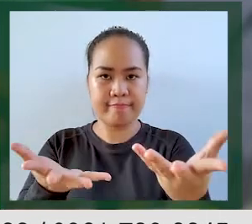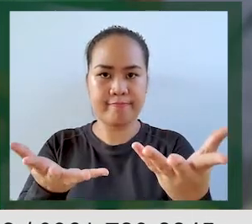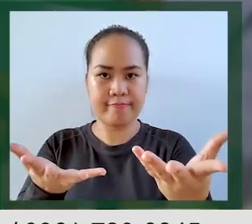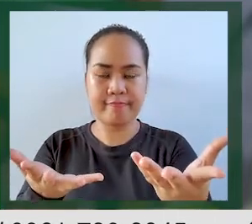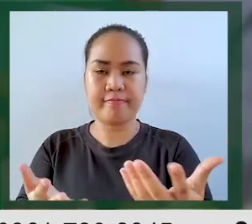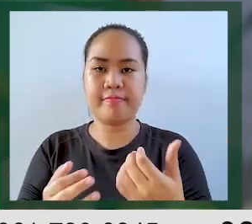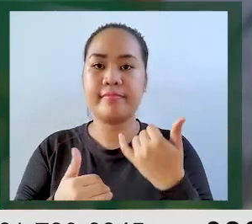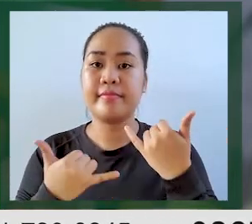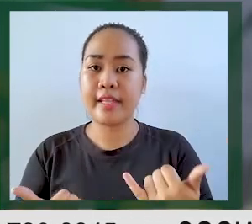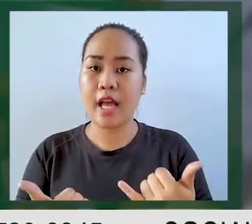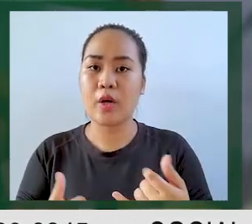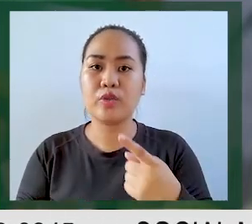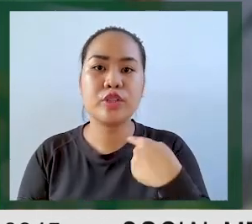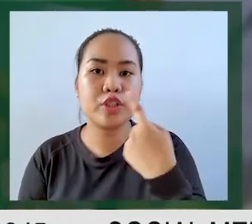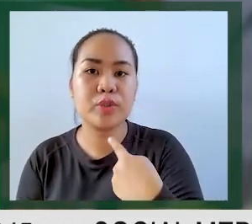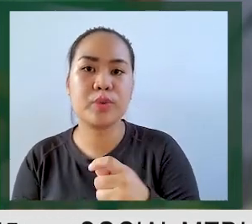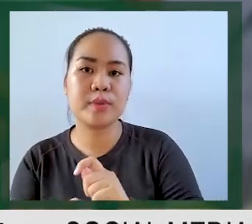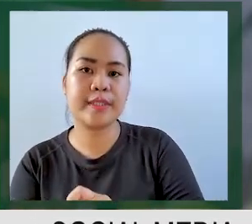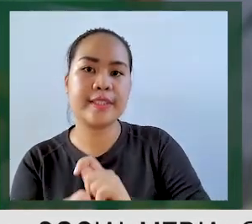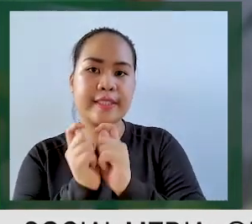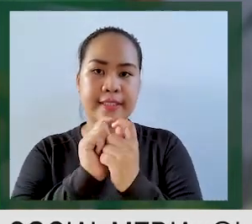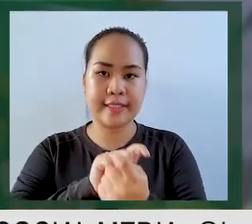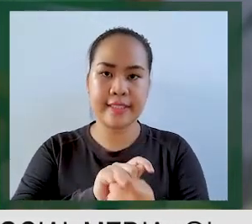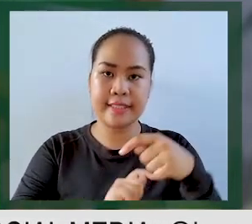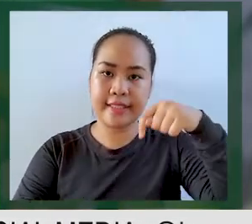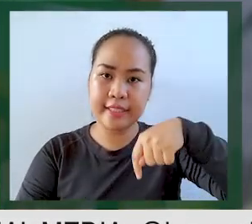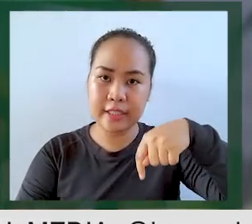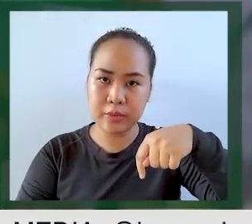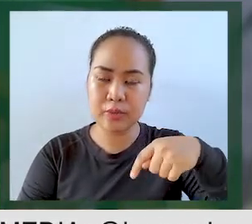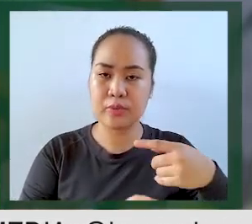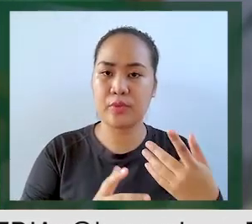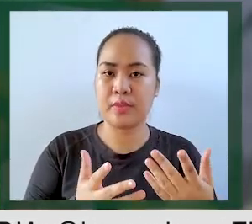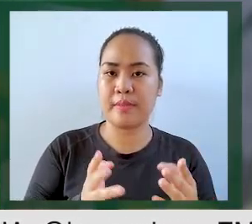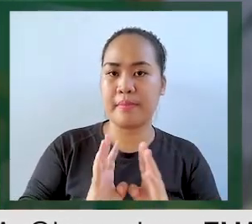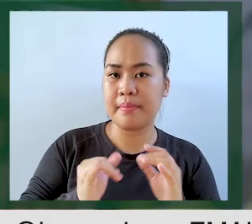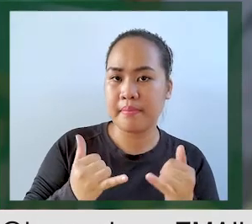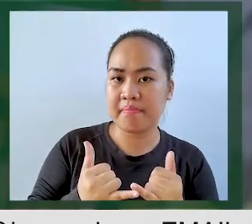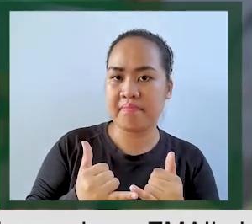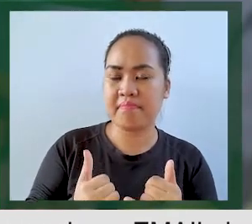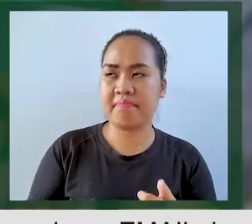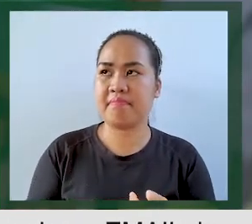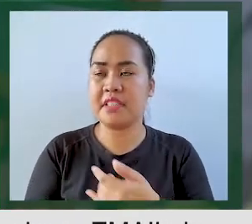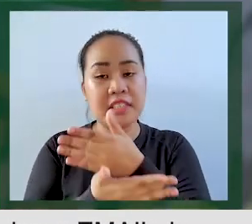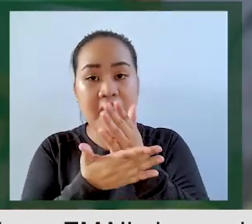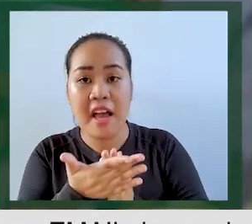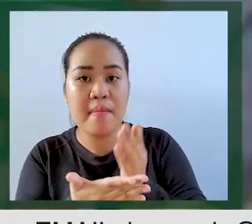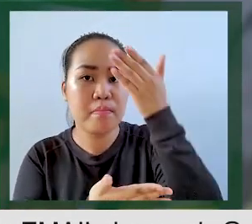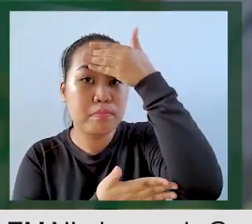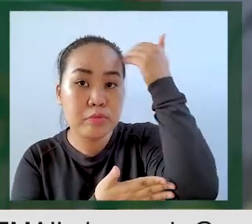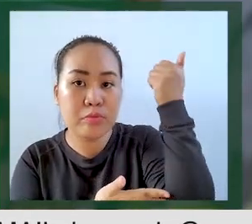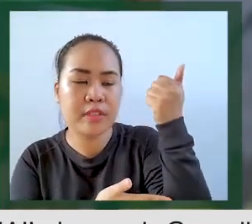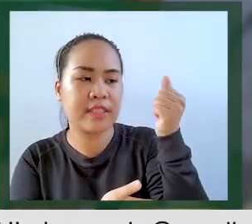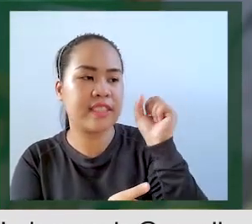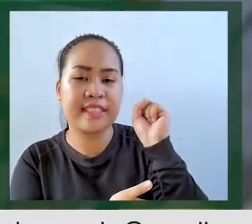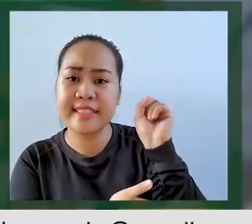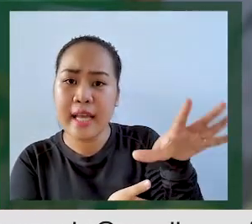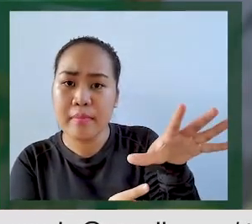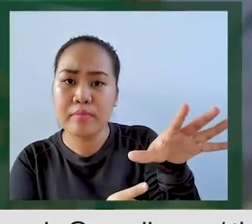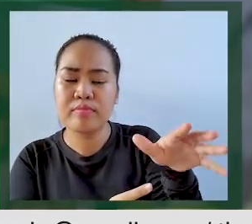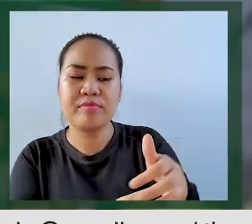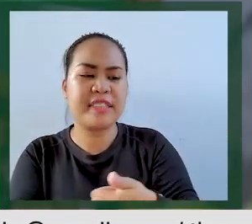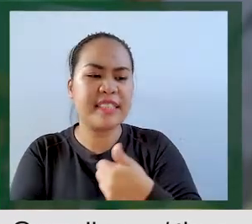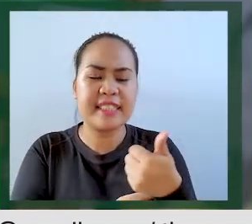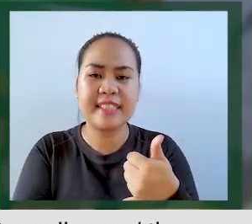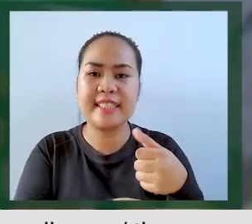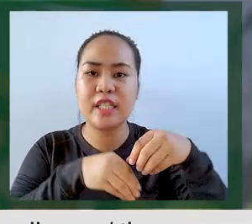ating barangay, sa nakawala, no? Merong nakawala ng mga old quarantine passes nila at yung